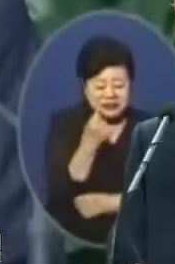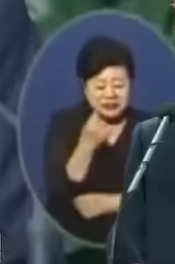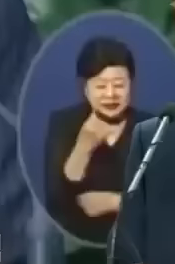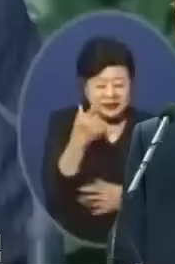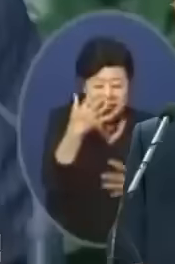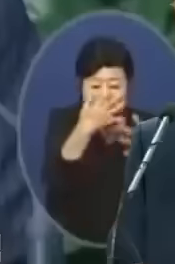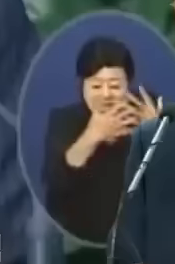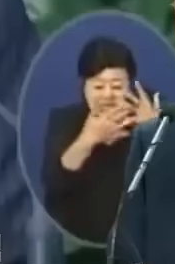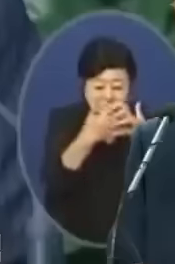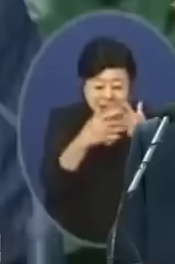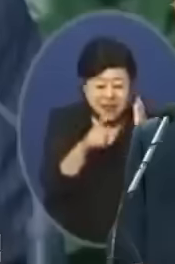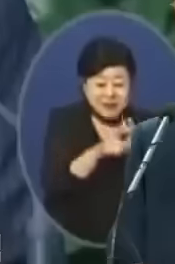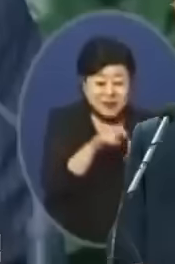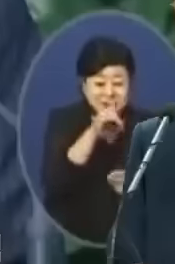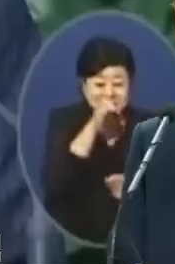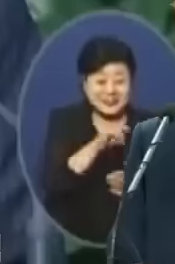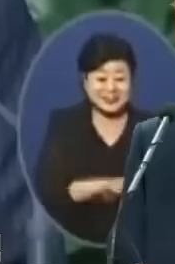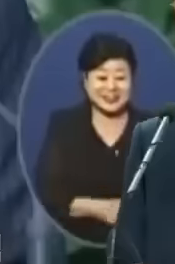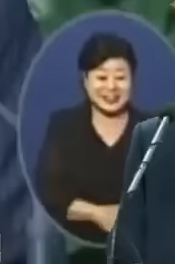희미한 신앙을 가지고 있었습니다.